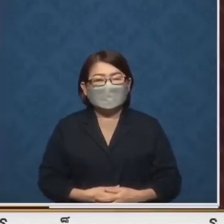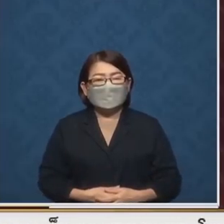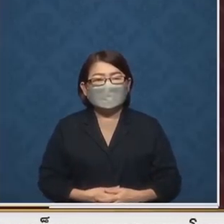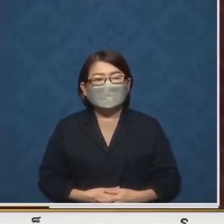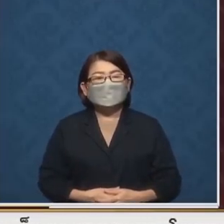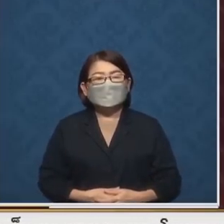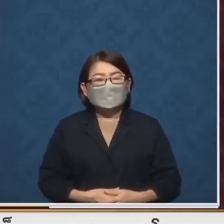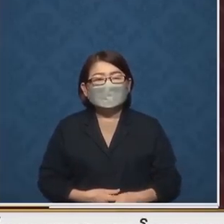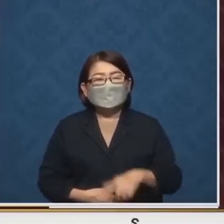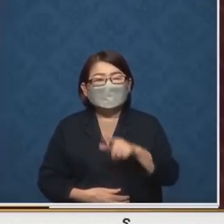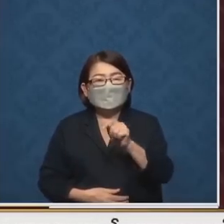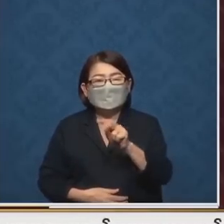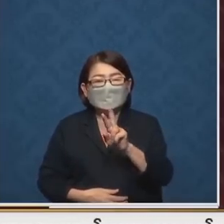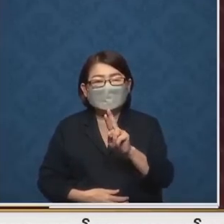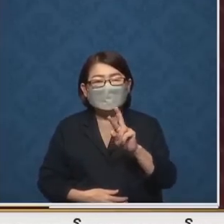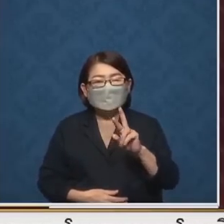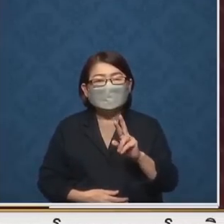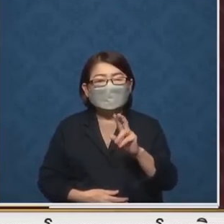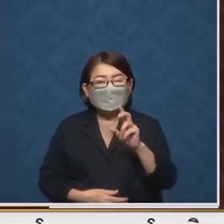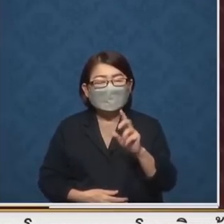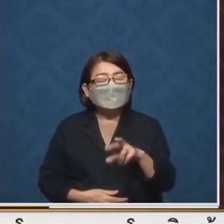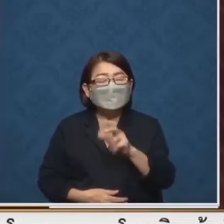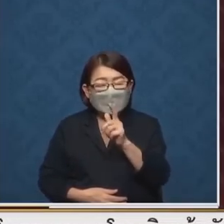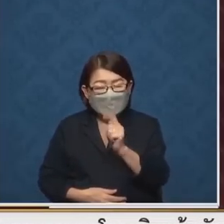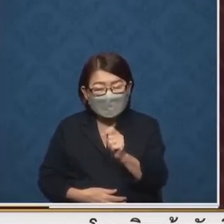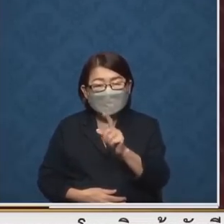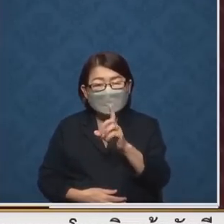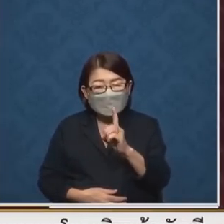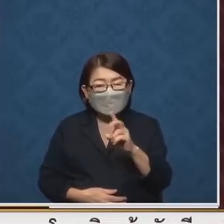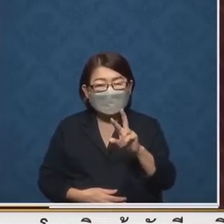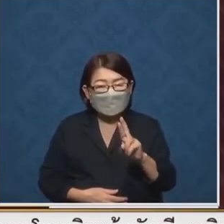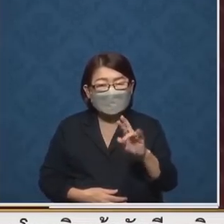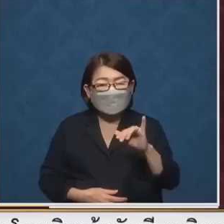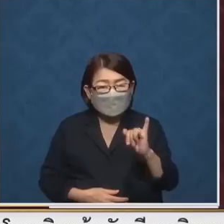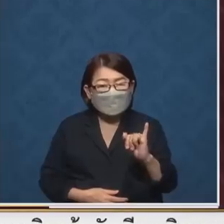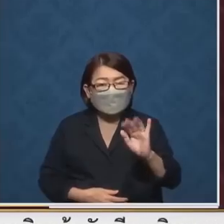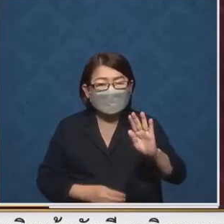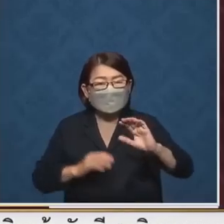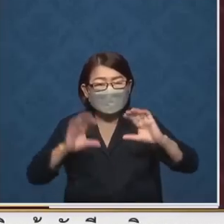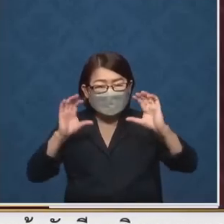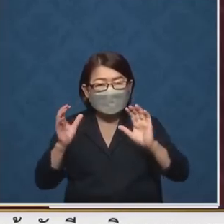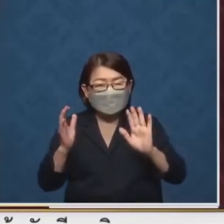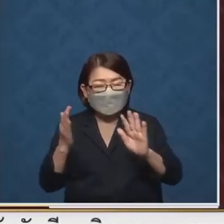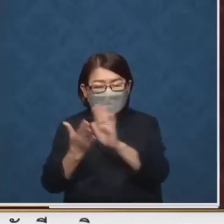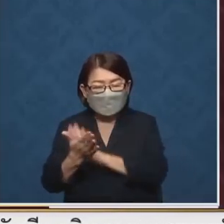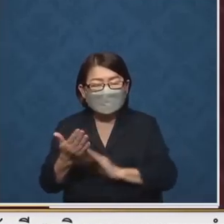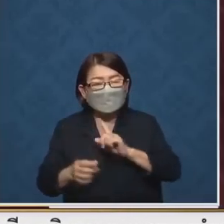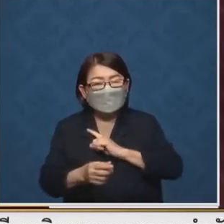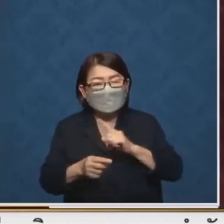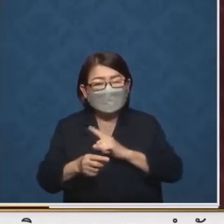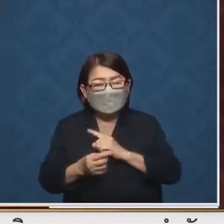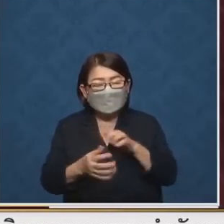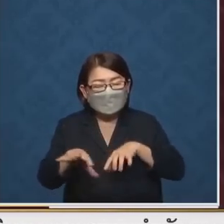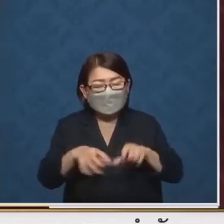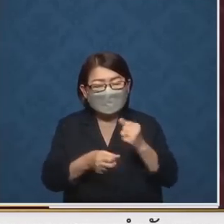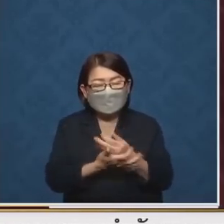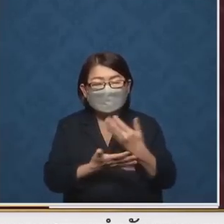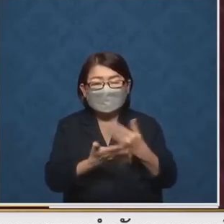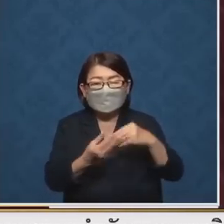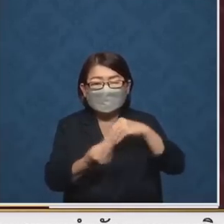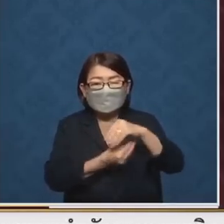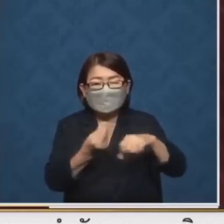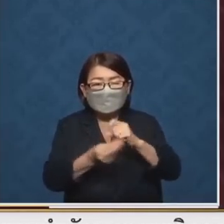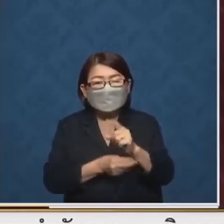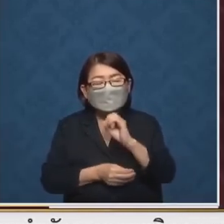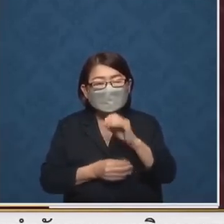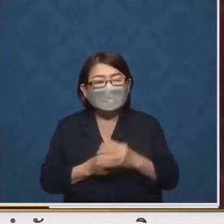TDI หน่วยงานของรฐด้วย ของประเทศด้วย ดูแลเศรษฐกการเงินกัครับอกว่าเปิดเผยรายงานชี